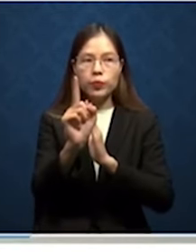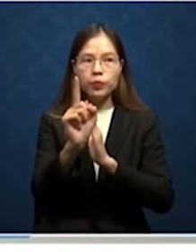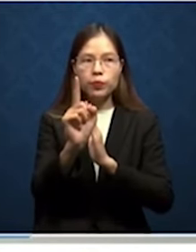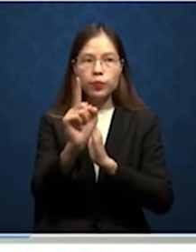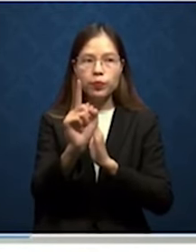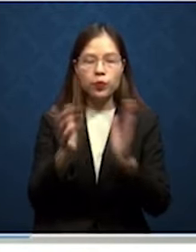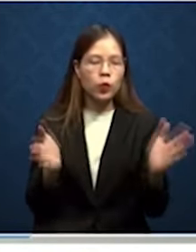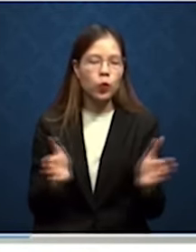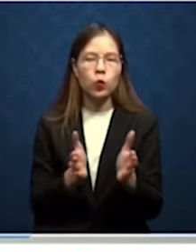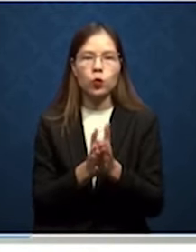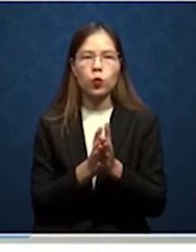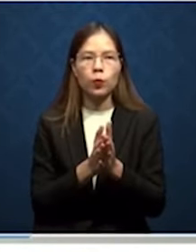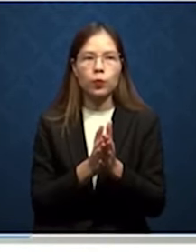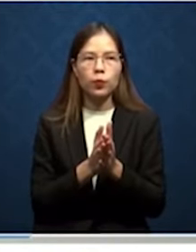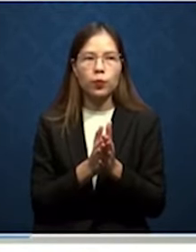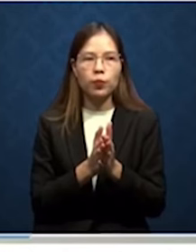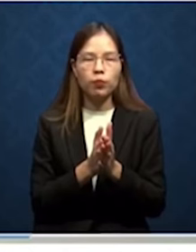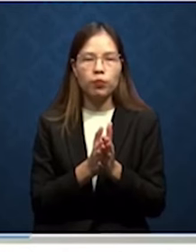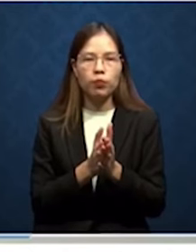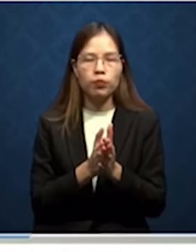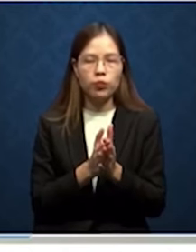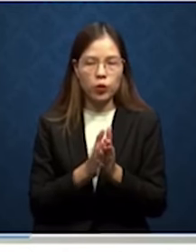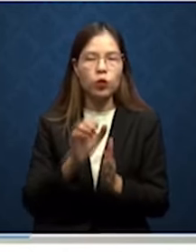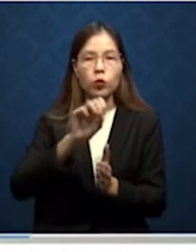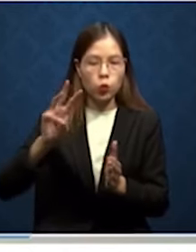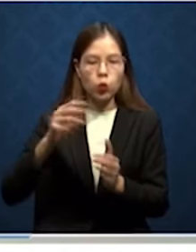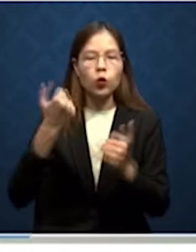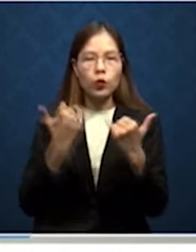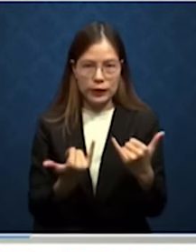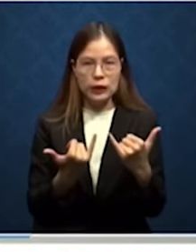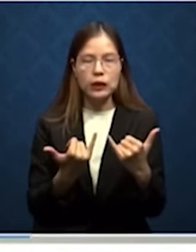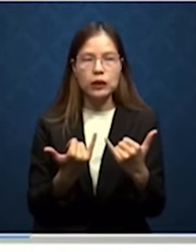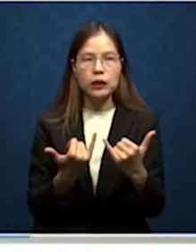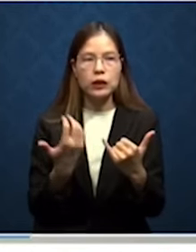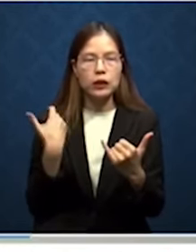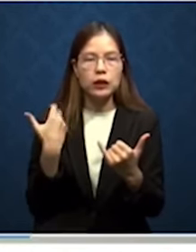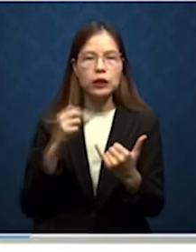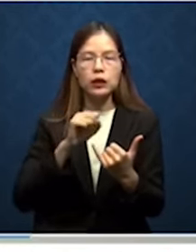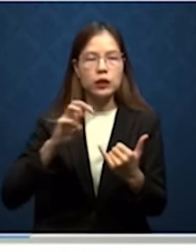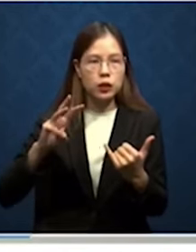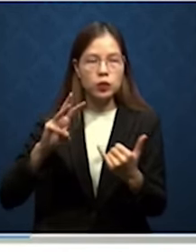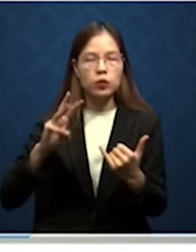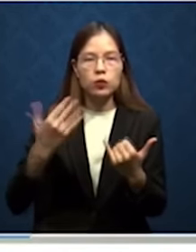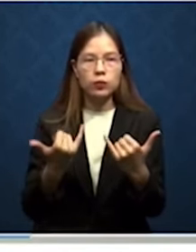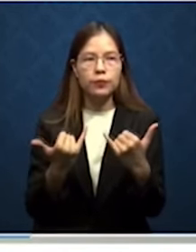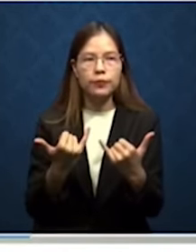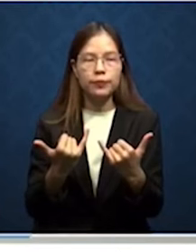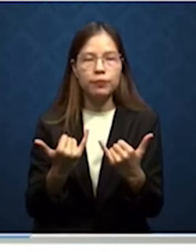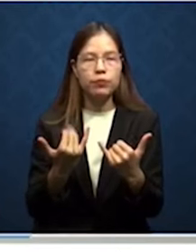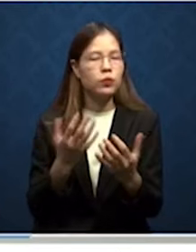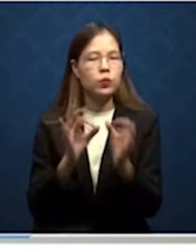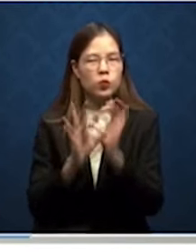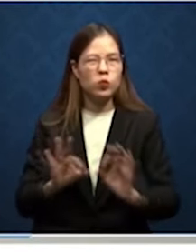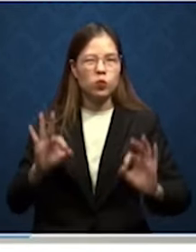เดียวของวุฒิสภาแห่งนี้ครับวุฒิสภาเป็นองค์กรด้านนิติบัญญัติเป็นองค์กรสำคัญที่จะพ